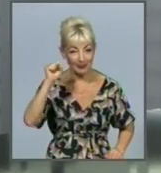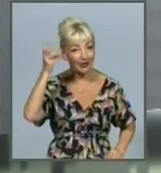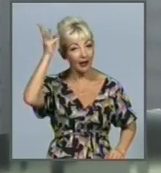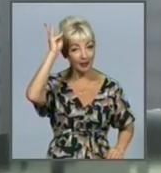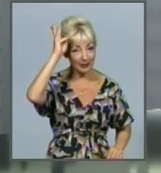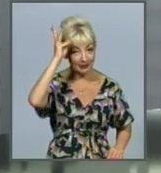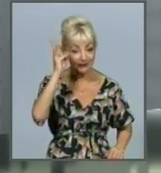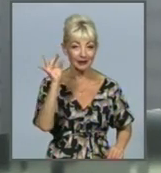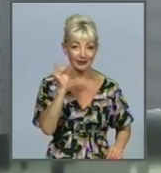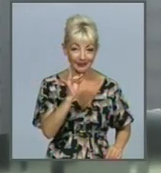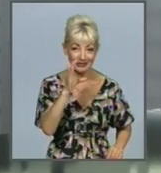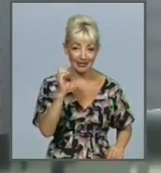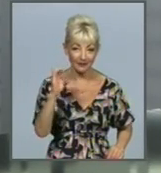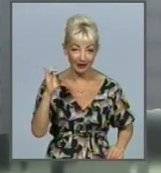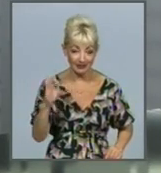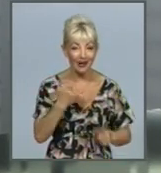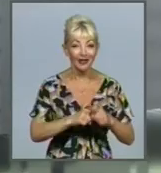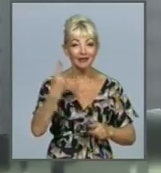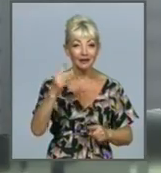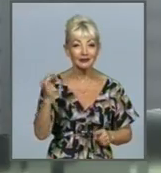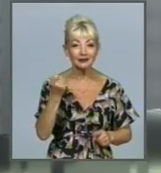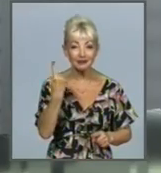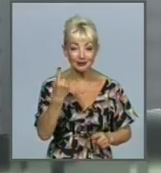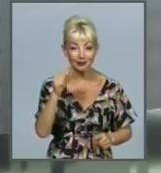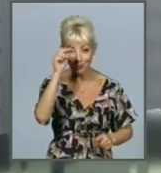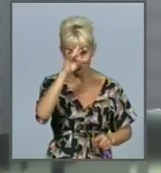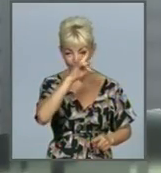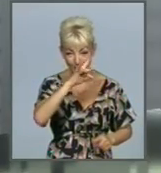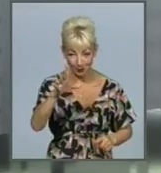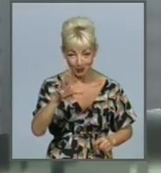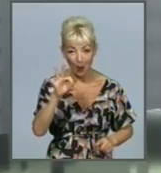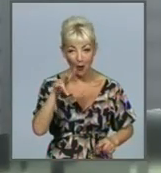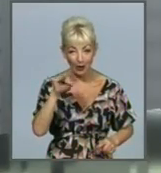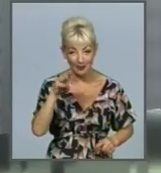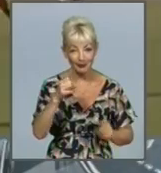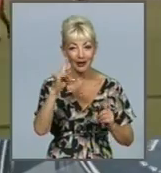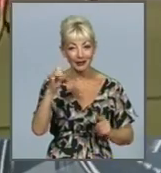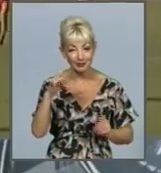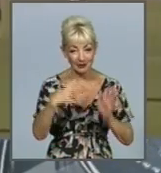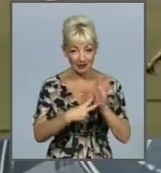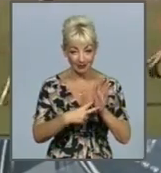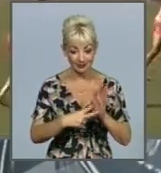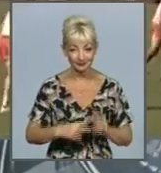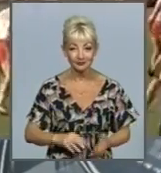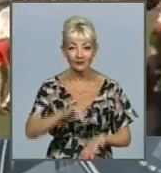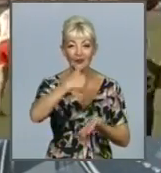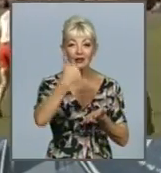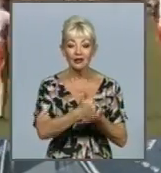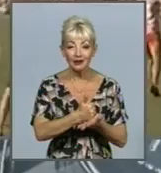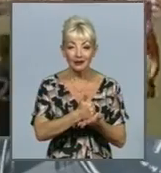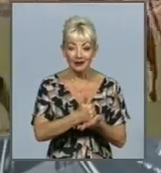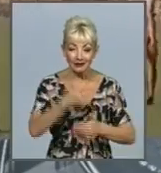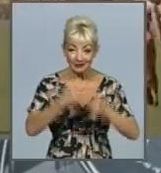Хмельницкий Evolution Sevens. Это 11-й чемпионский титул Олимпа по регби 7. Главный национальный